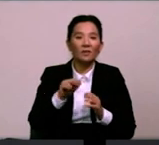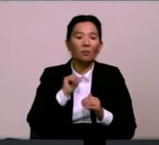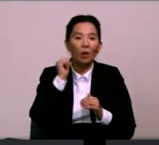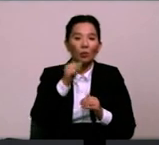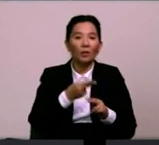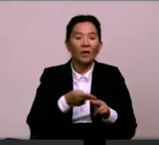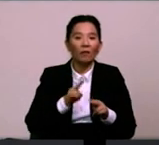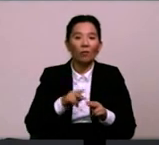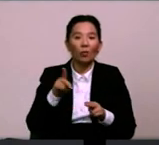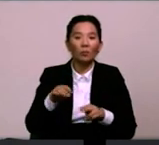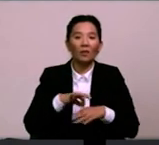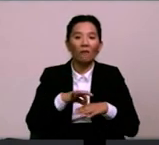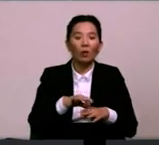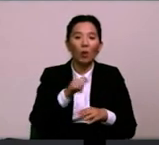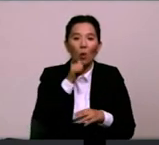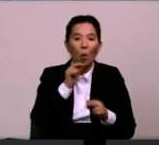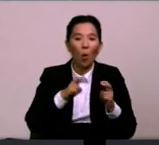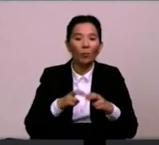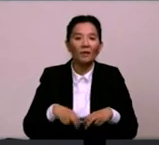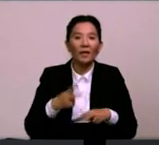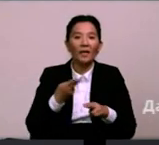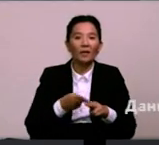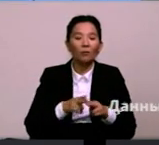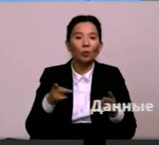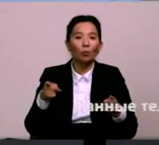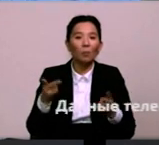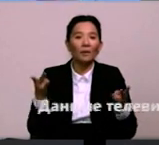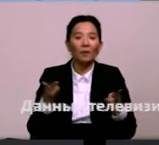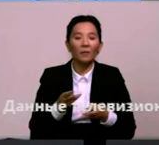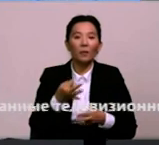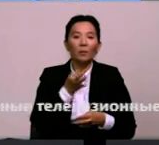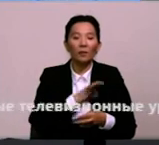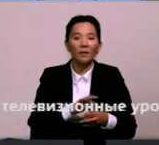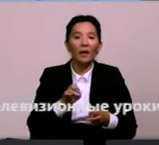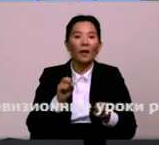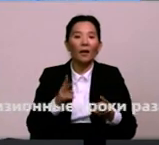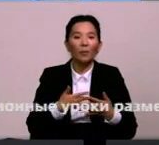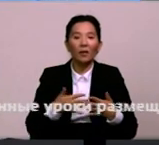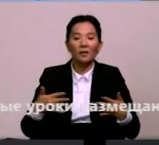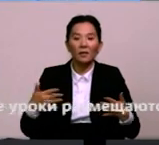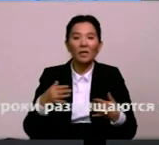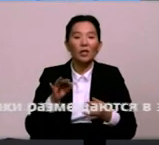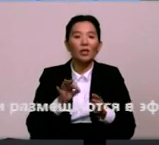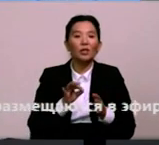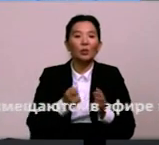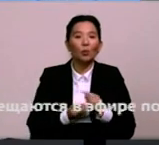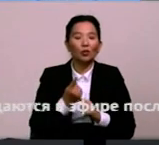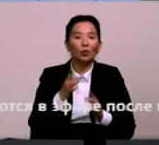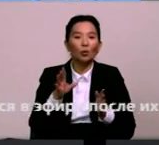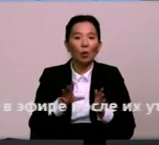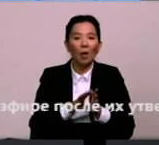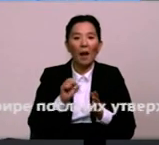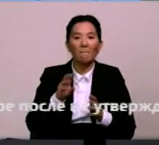году. Для этого он провел опыт, а для опыта ему понадобились такие приборы, как источник тока,